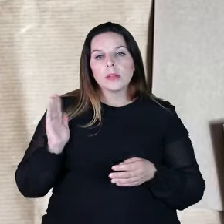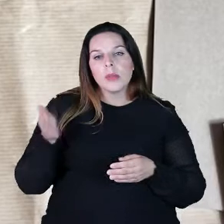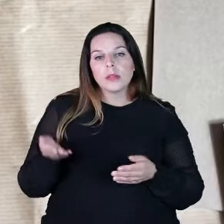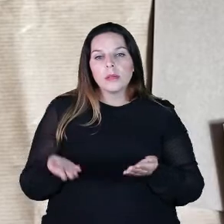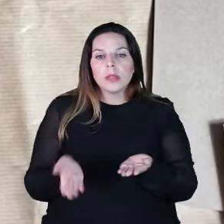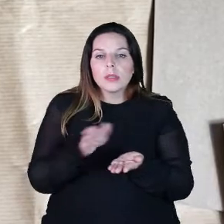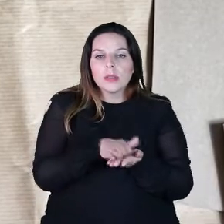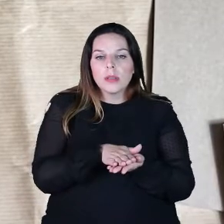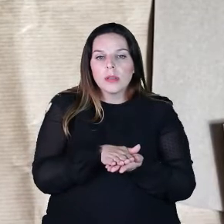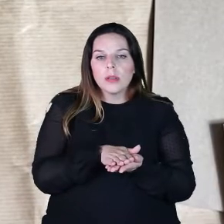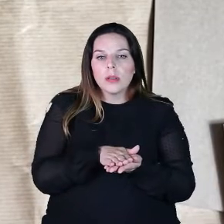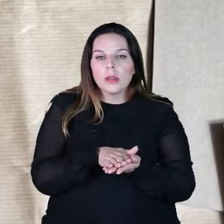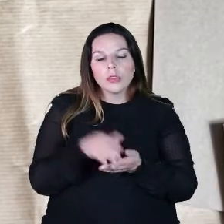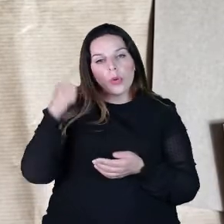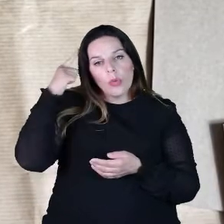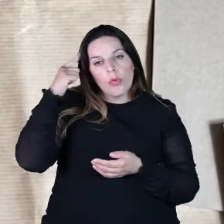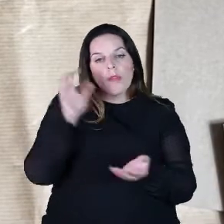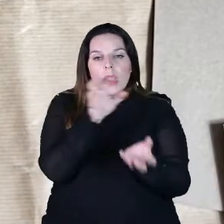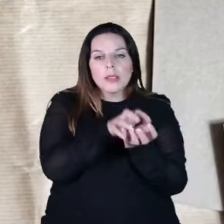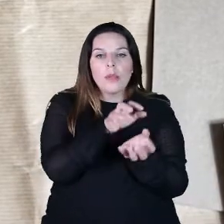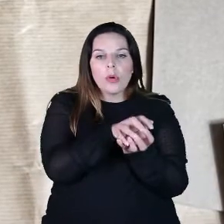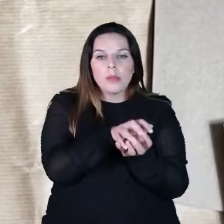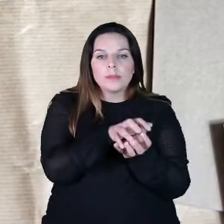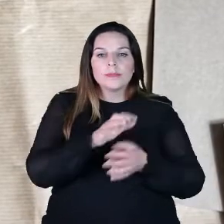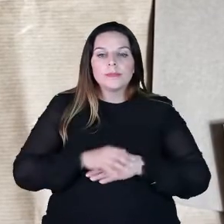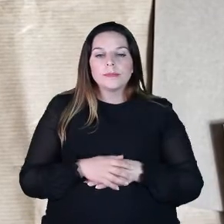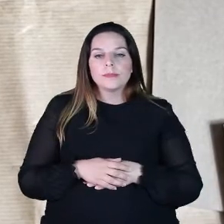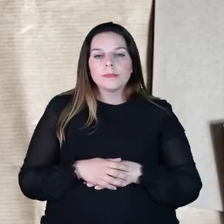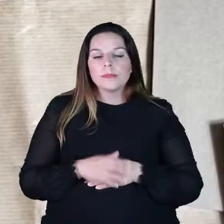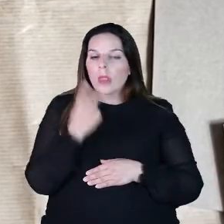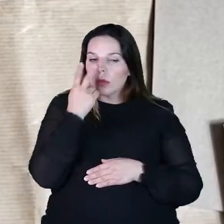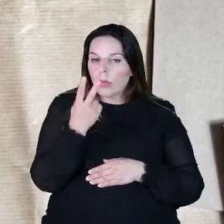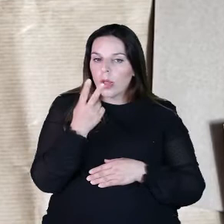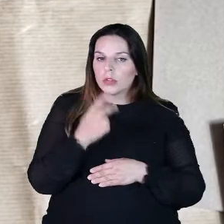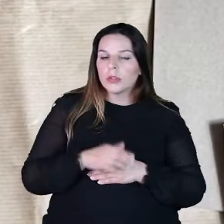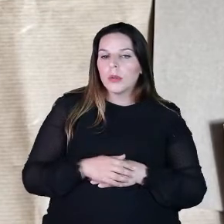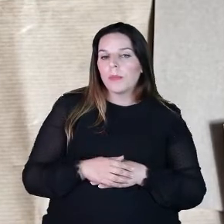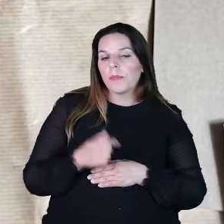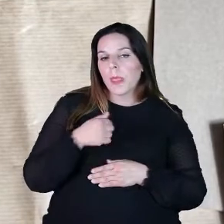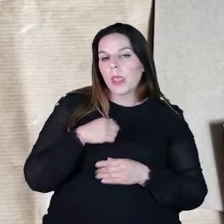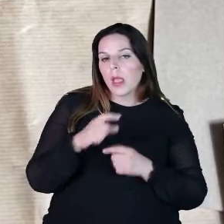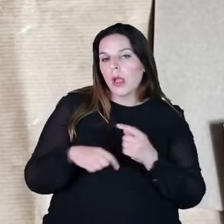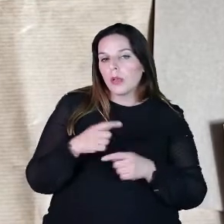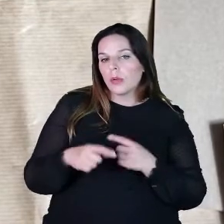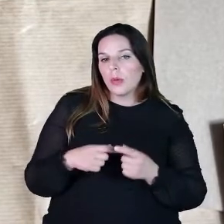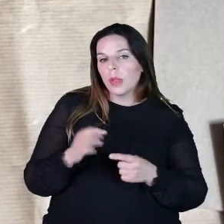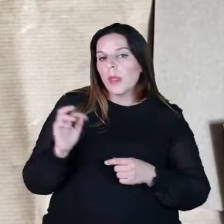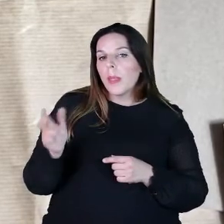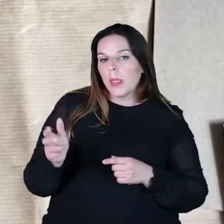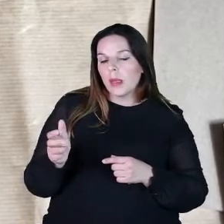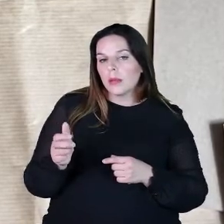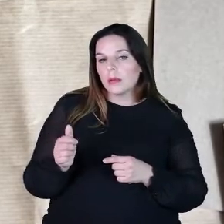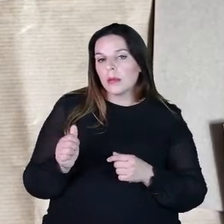zginać głowę naszego smoka. I zwróćcie uwagę, że robię to w taki sposób,